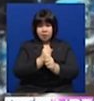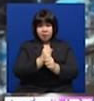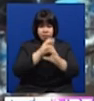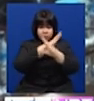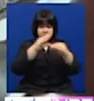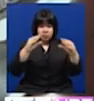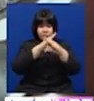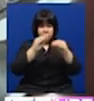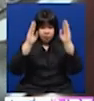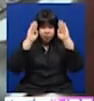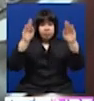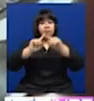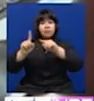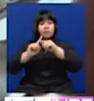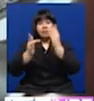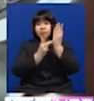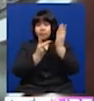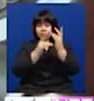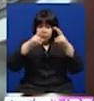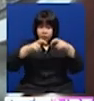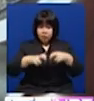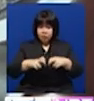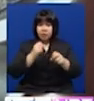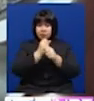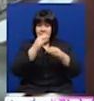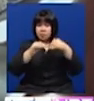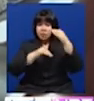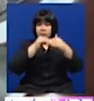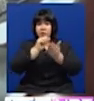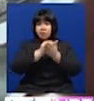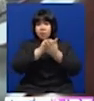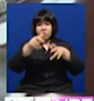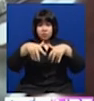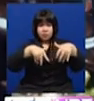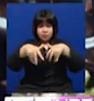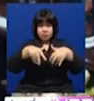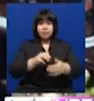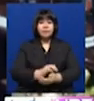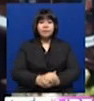การณ์งานวิจัยและนวัตกรรมเพื่อพัฒนายกระดับการให้บริการประชาชน